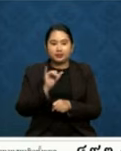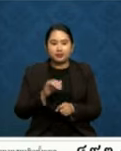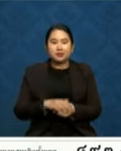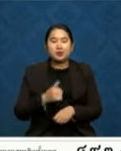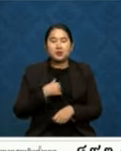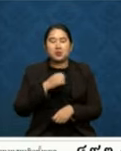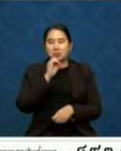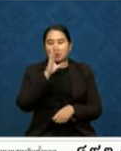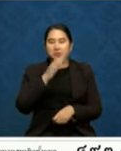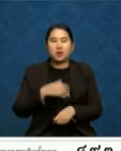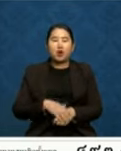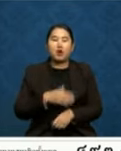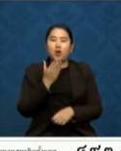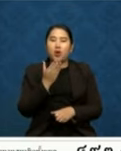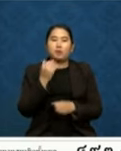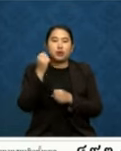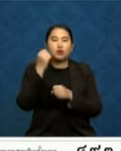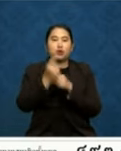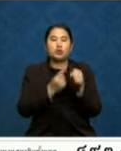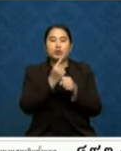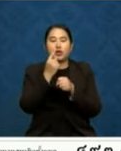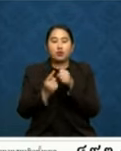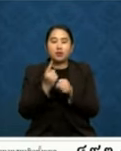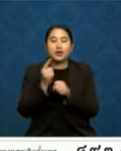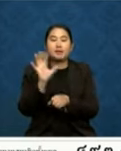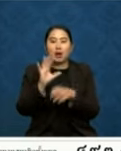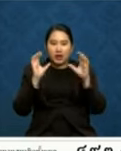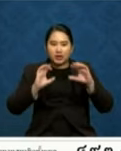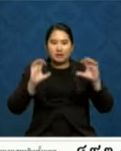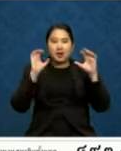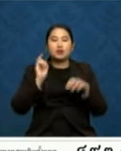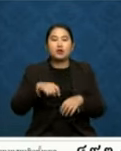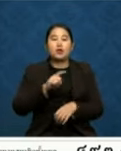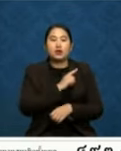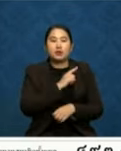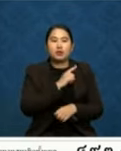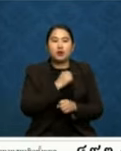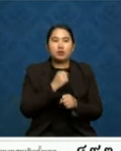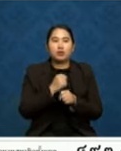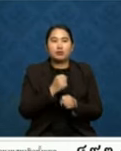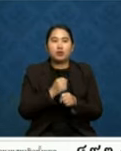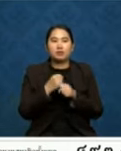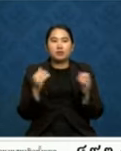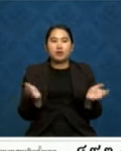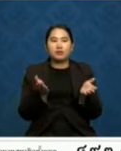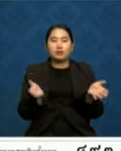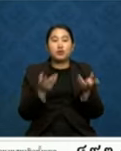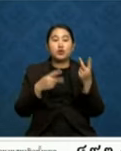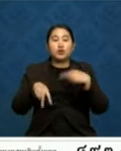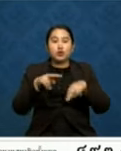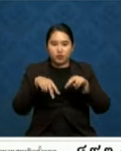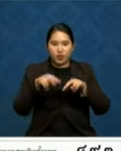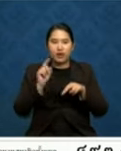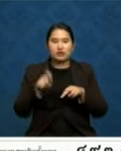อย่าให้พี่น้องเขามาเรียกร้องทุกปีเป็นหน้าที่ของท่านที่ท่านสมควรจะต้องอุดหนุนดูแล